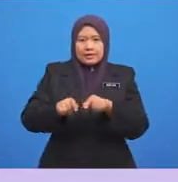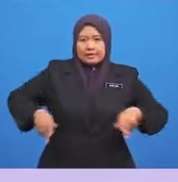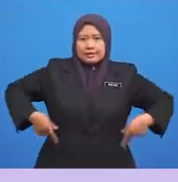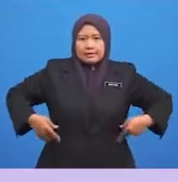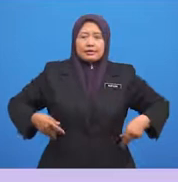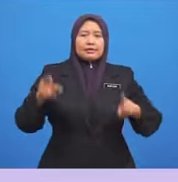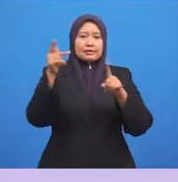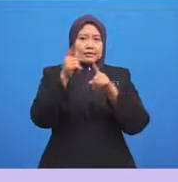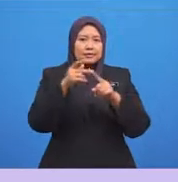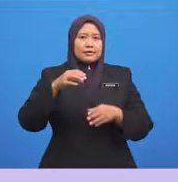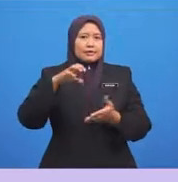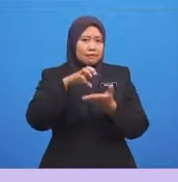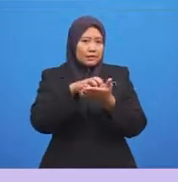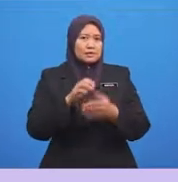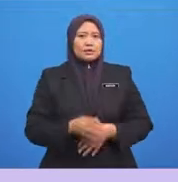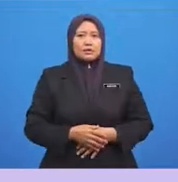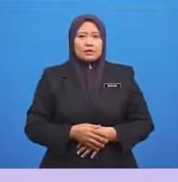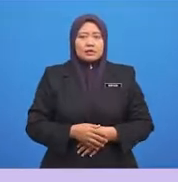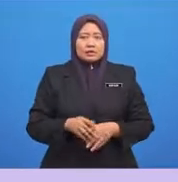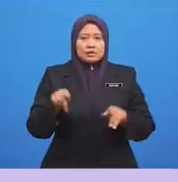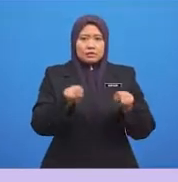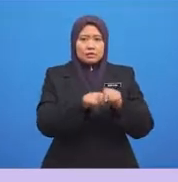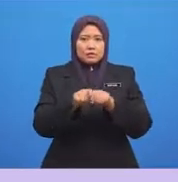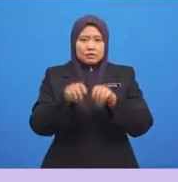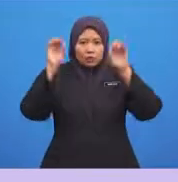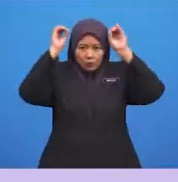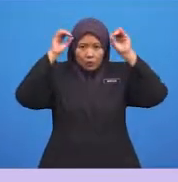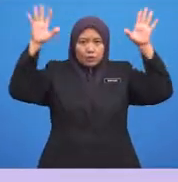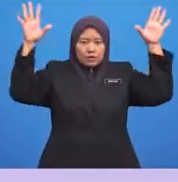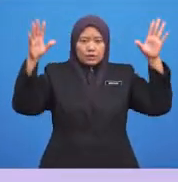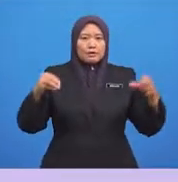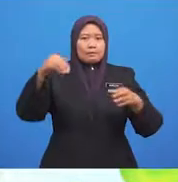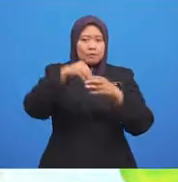seperti rusa masuk kampung.